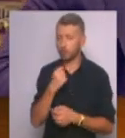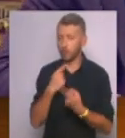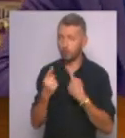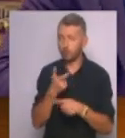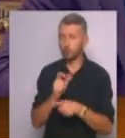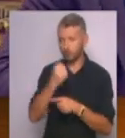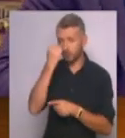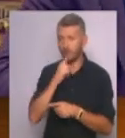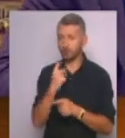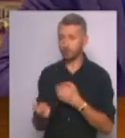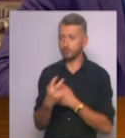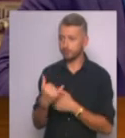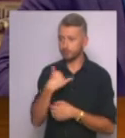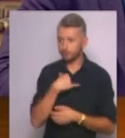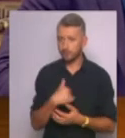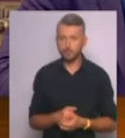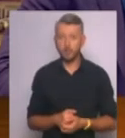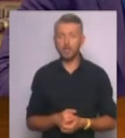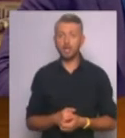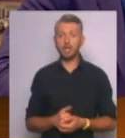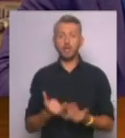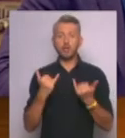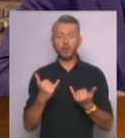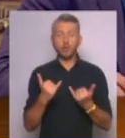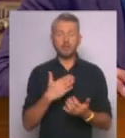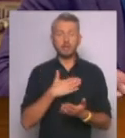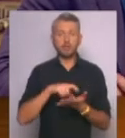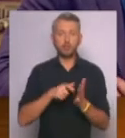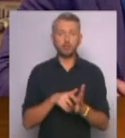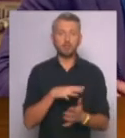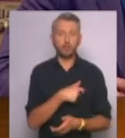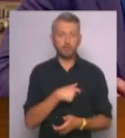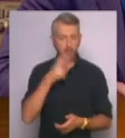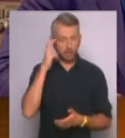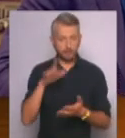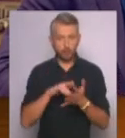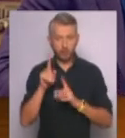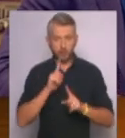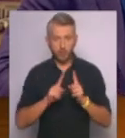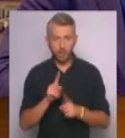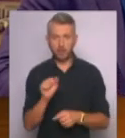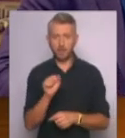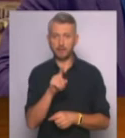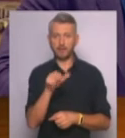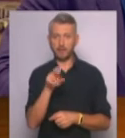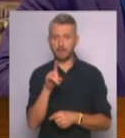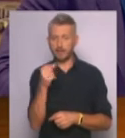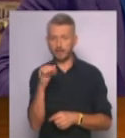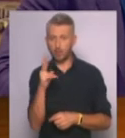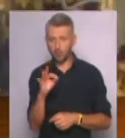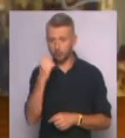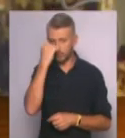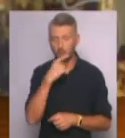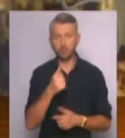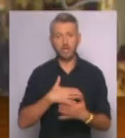дякую, дякую, що ви сьогодні до нас завітали. Дякую. Я нагадаю, що сьогодні у нашій студії був депутат Київської міської ради пан Андрій Задерейко. Вам вдячна за